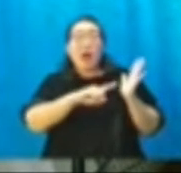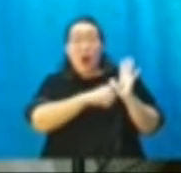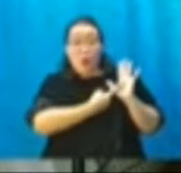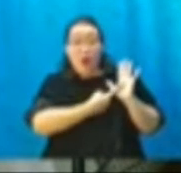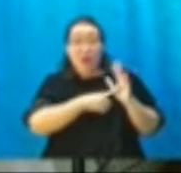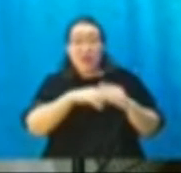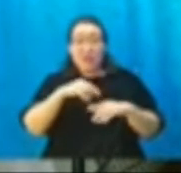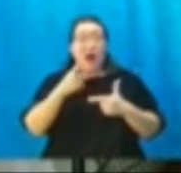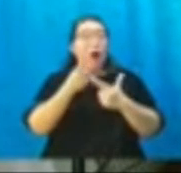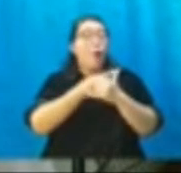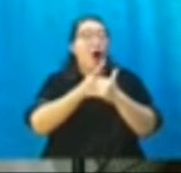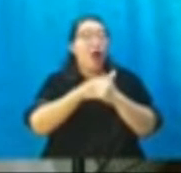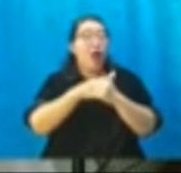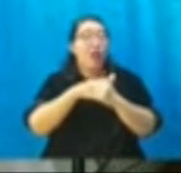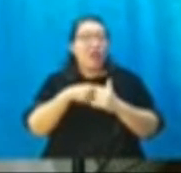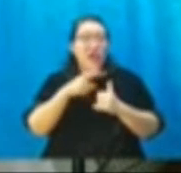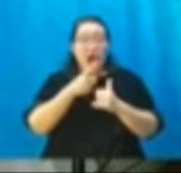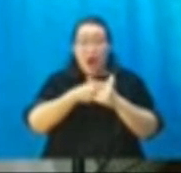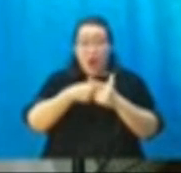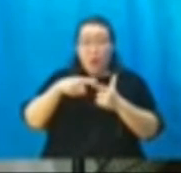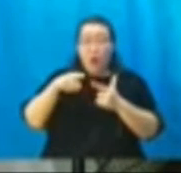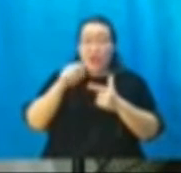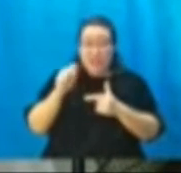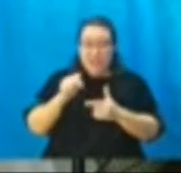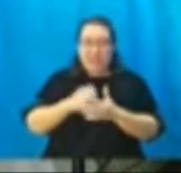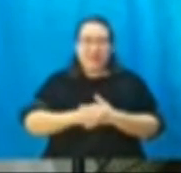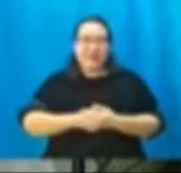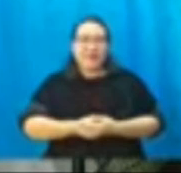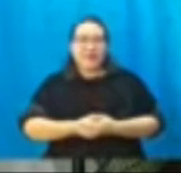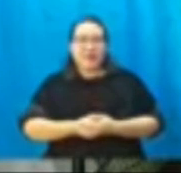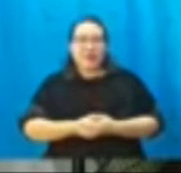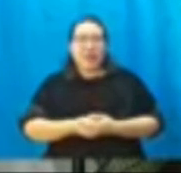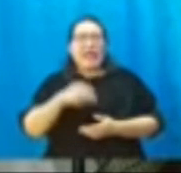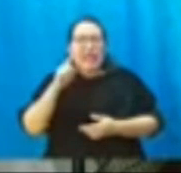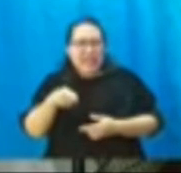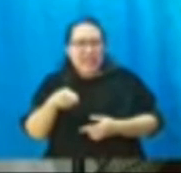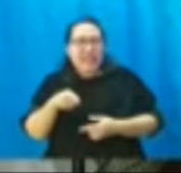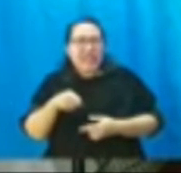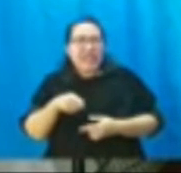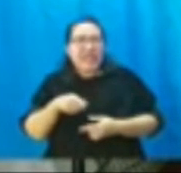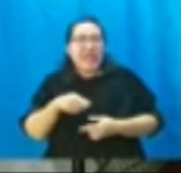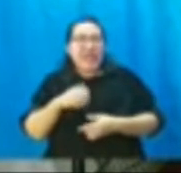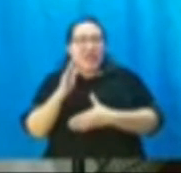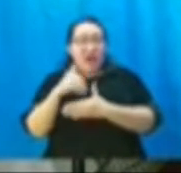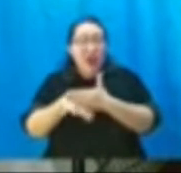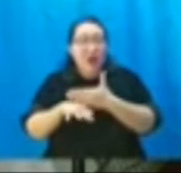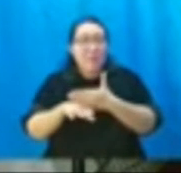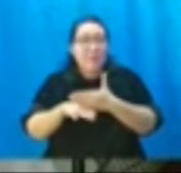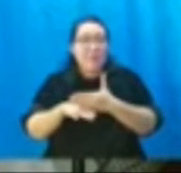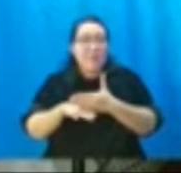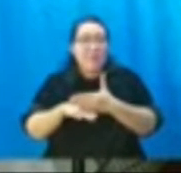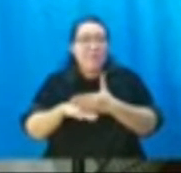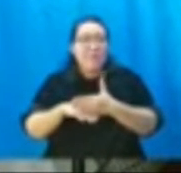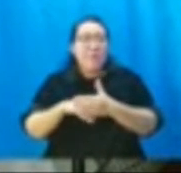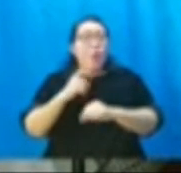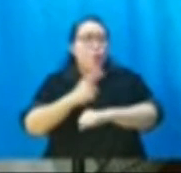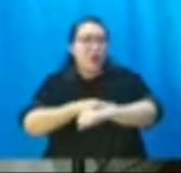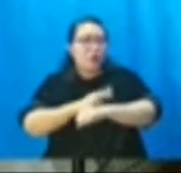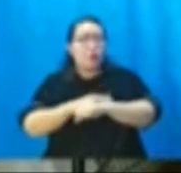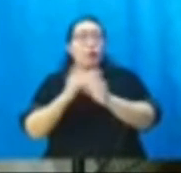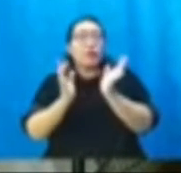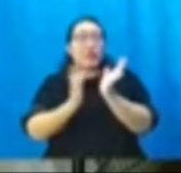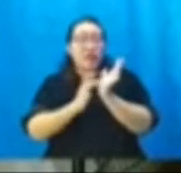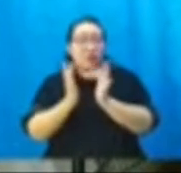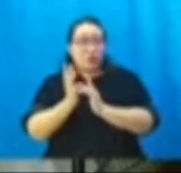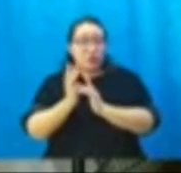Hai hal ini pun terjadi pada para muridnya pada zaman Yesus Hai di sini dikatakan muridnya